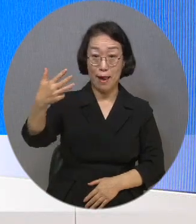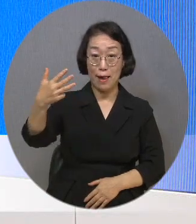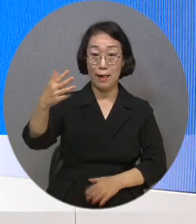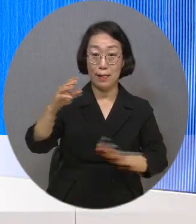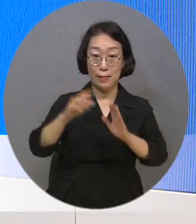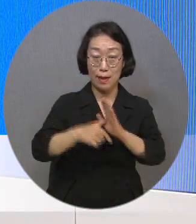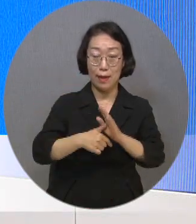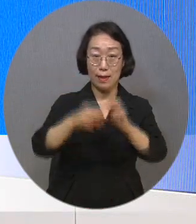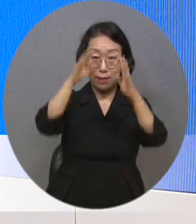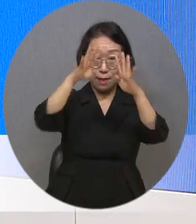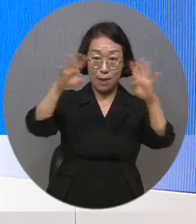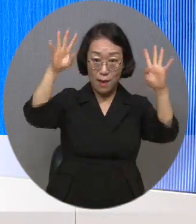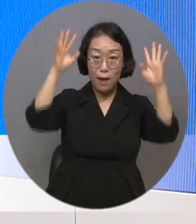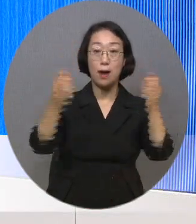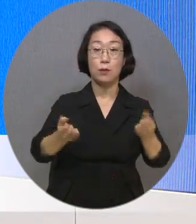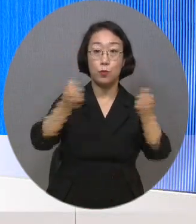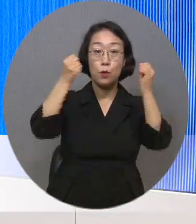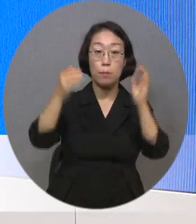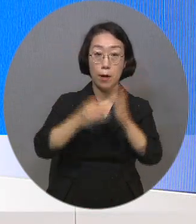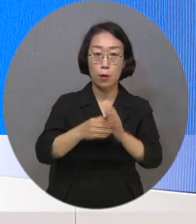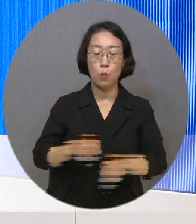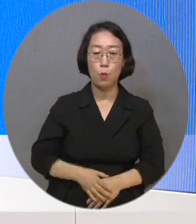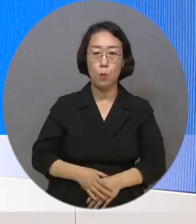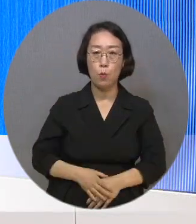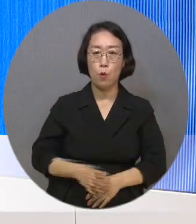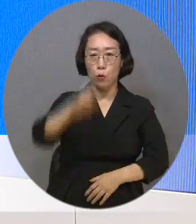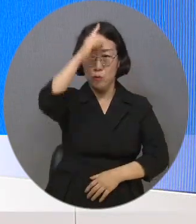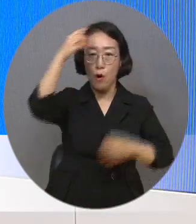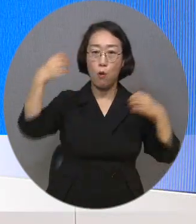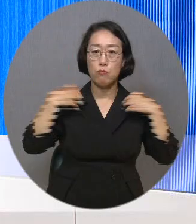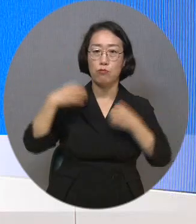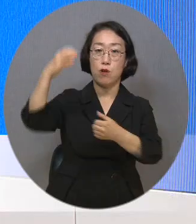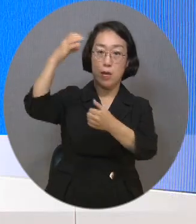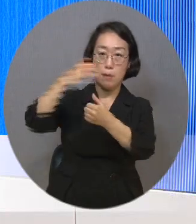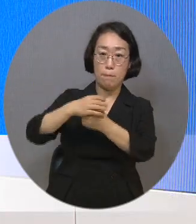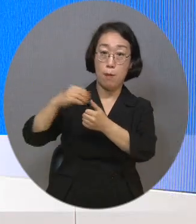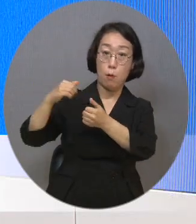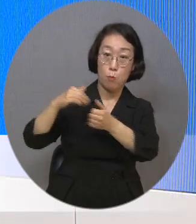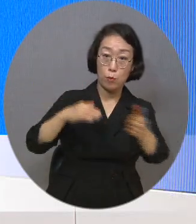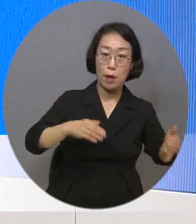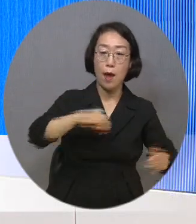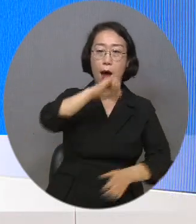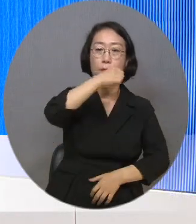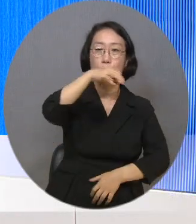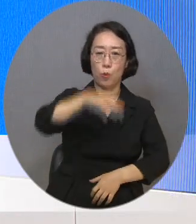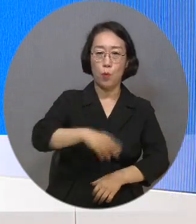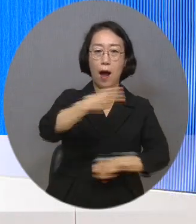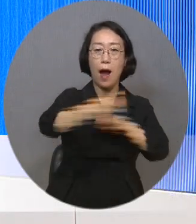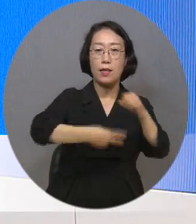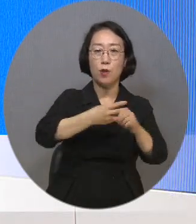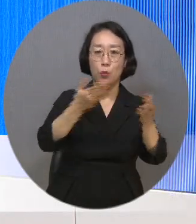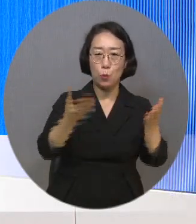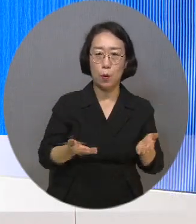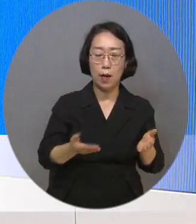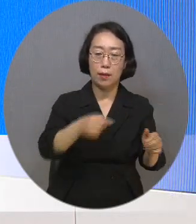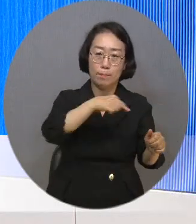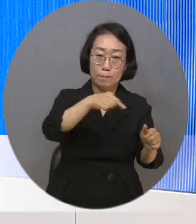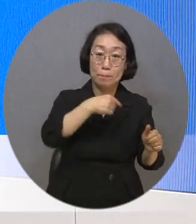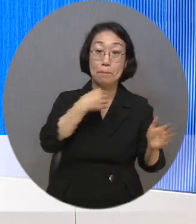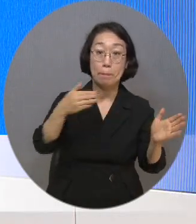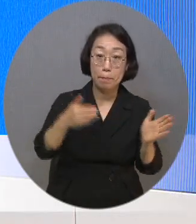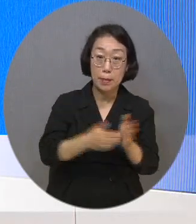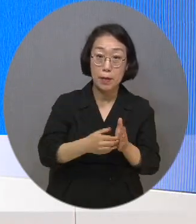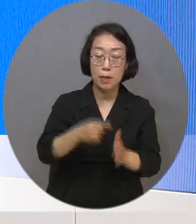78년도 대학을 졸업하고 정부 파견으로 아프리카에 2년 근무하고